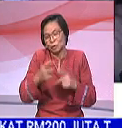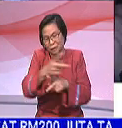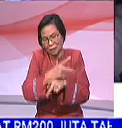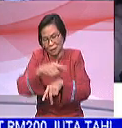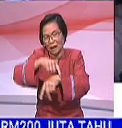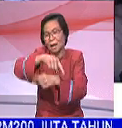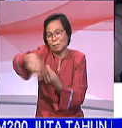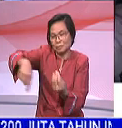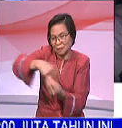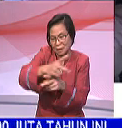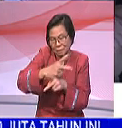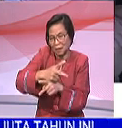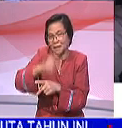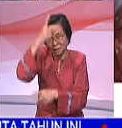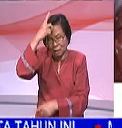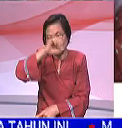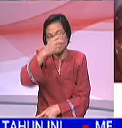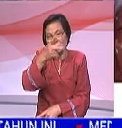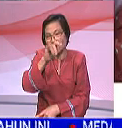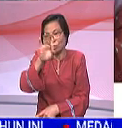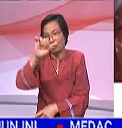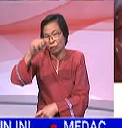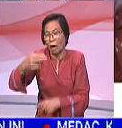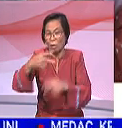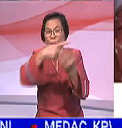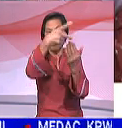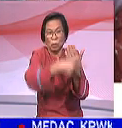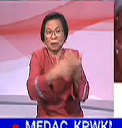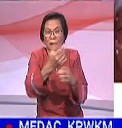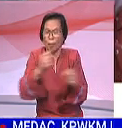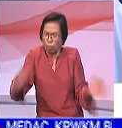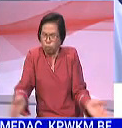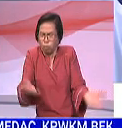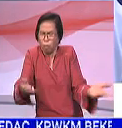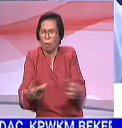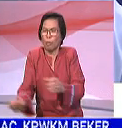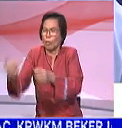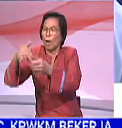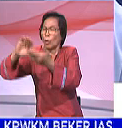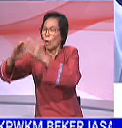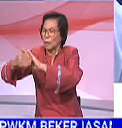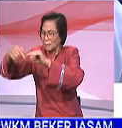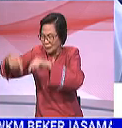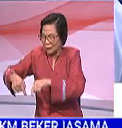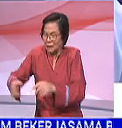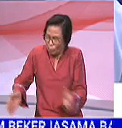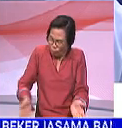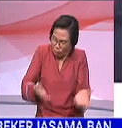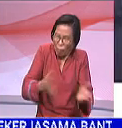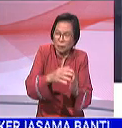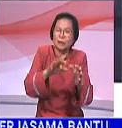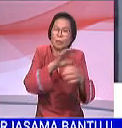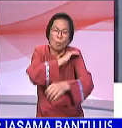alam sekitar dan Syarifah Azizah berkata Project itu mendapat galakkan penglibatan community setempat bersama